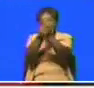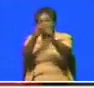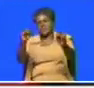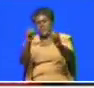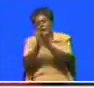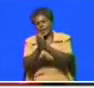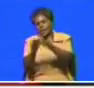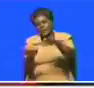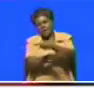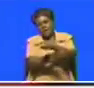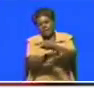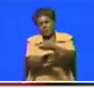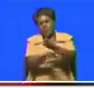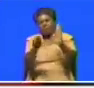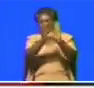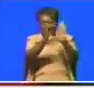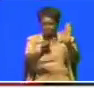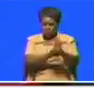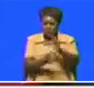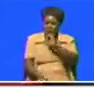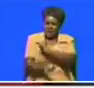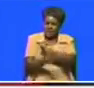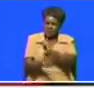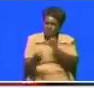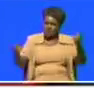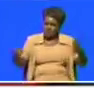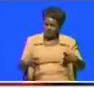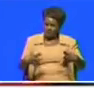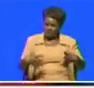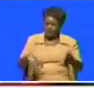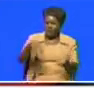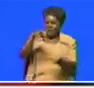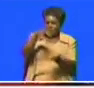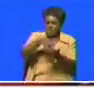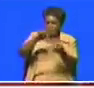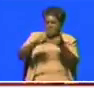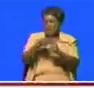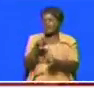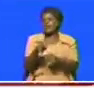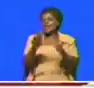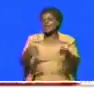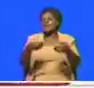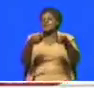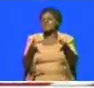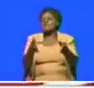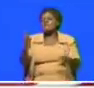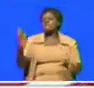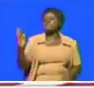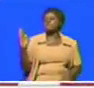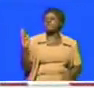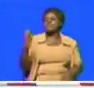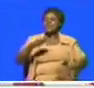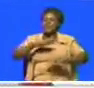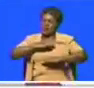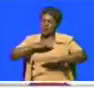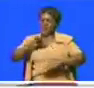naibu wake. Na katiba inaeleza wazi kwamba watu wa hadhi kama hiyo ndio yafaa wapewe ulinzi wa kutosha.